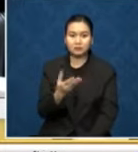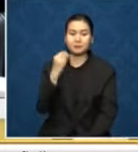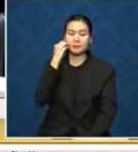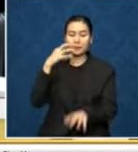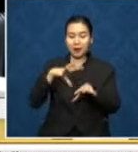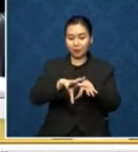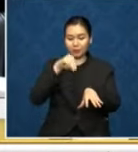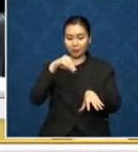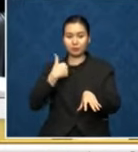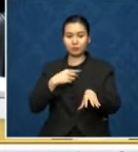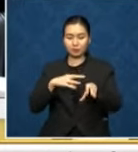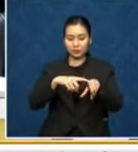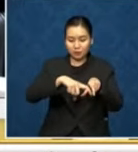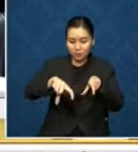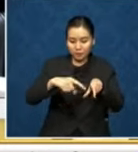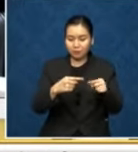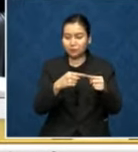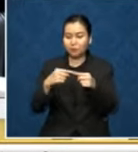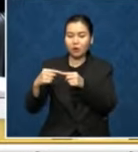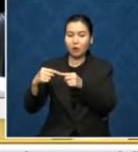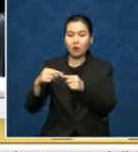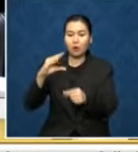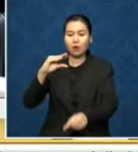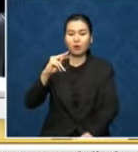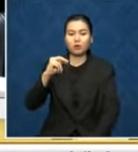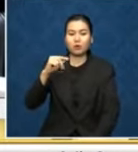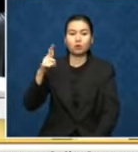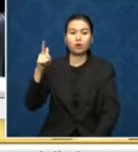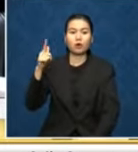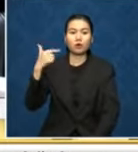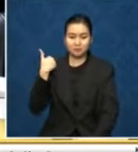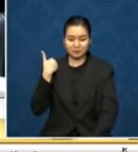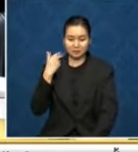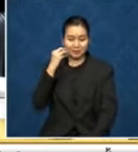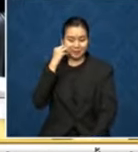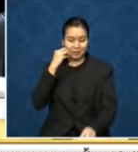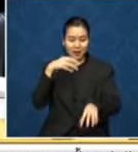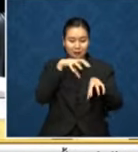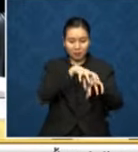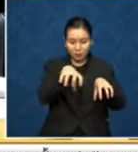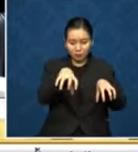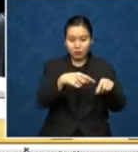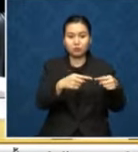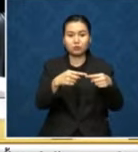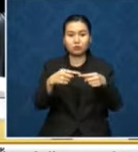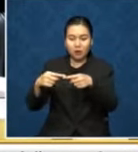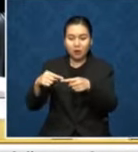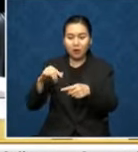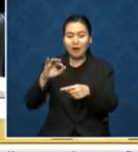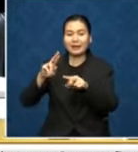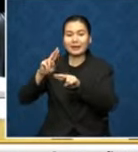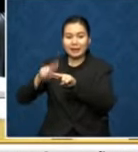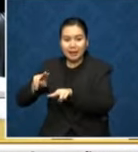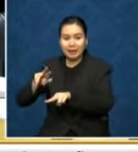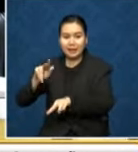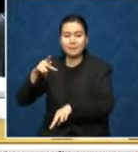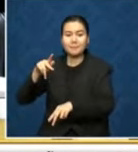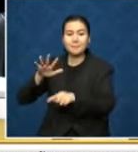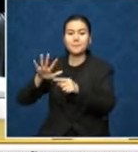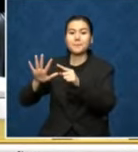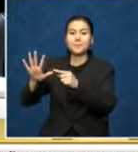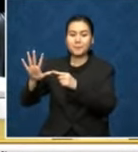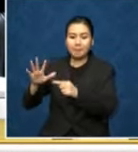บ้านโคกกล่องไปบ้านโนนทองสถานีสูบน้ำไฟฟ้าพร้อมระบบส่งน้ำไปบ้านดอนไข่ผำสถานีสูบน้ำไฟฟ้าพร้อ